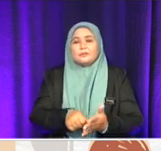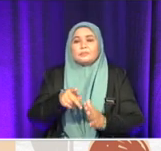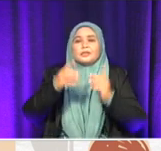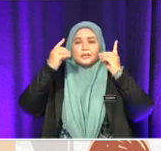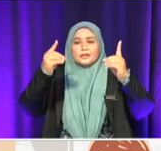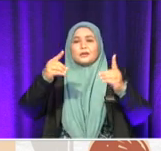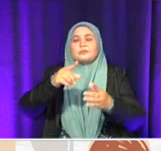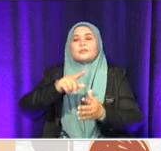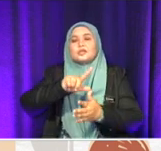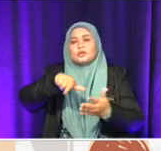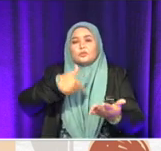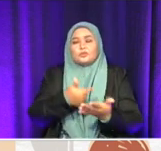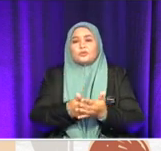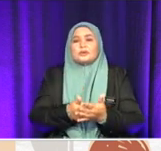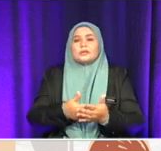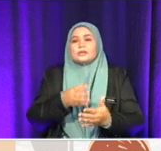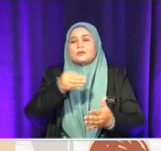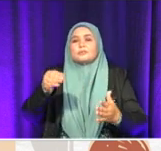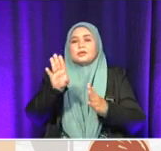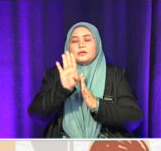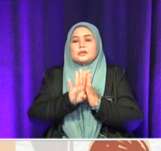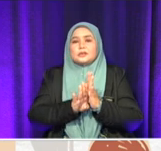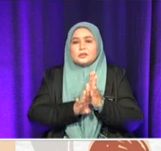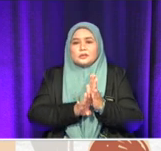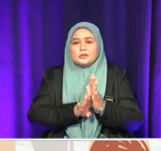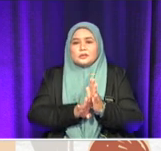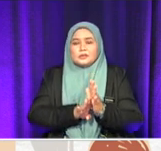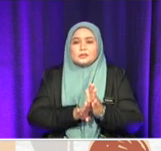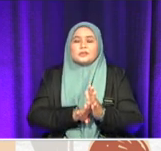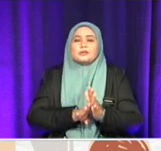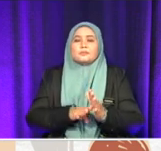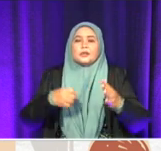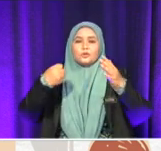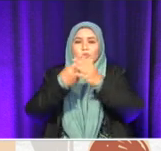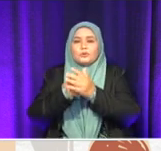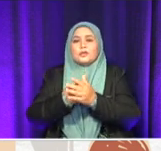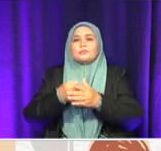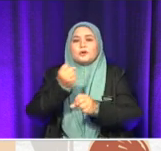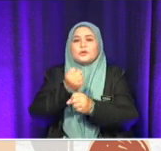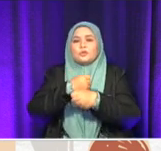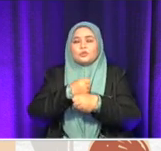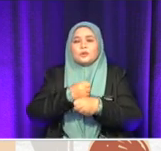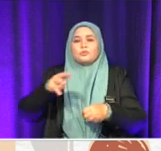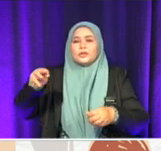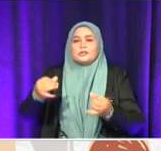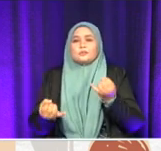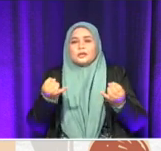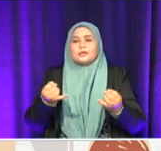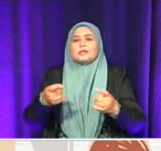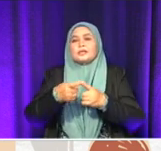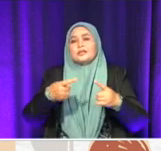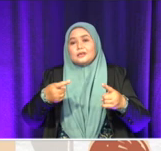dan bersepadu bagi membentuk murid yang seimbang dari segi tempat kosong koma tempat